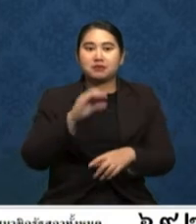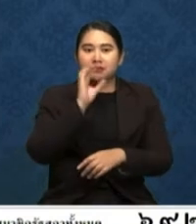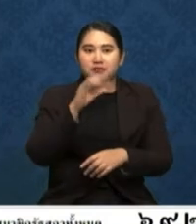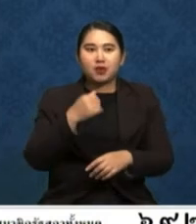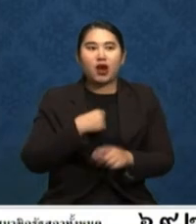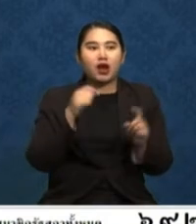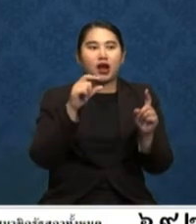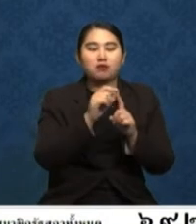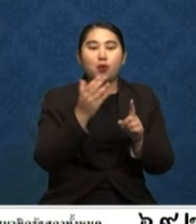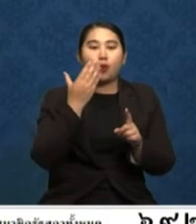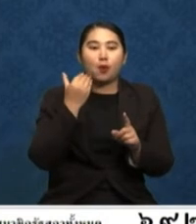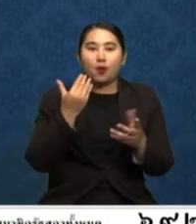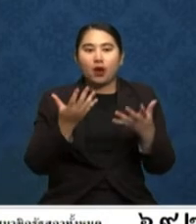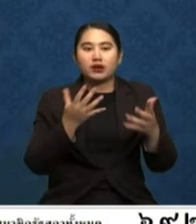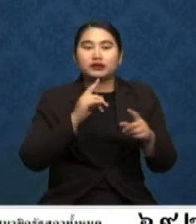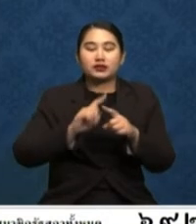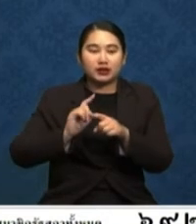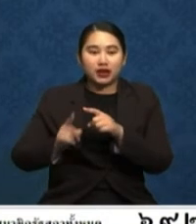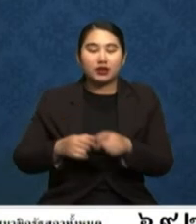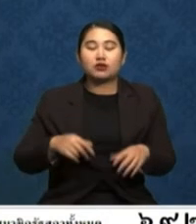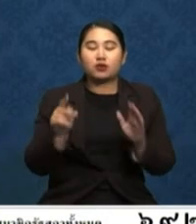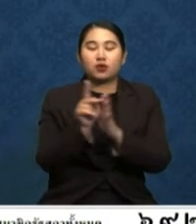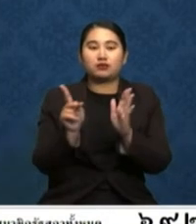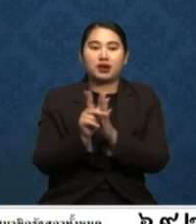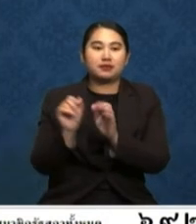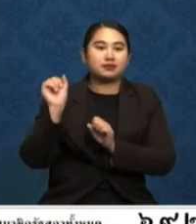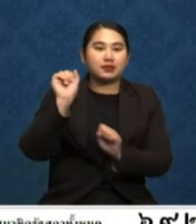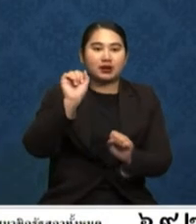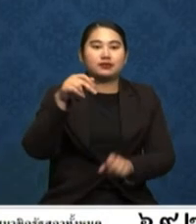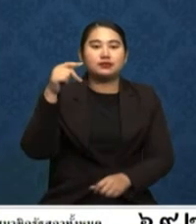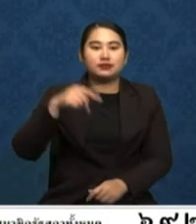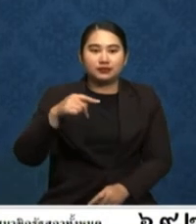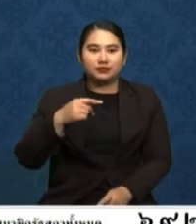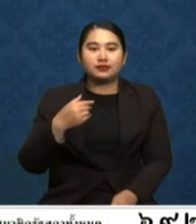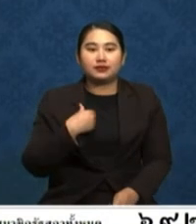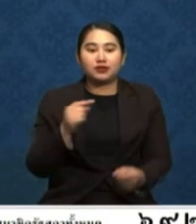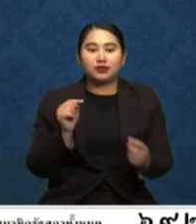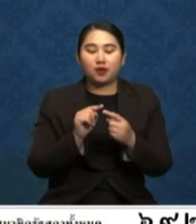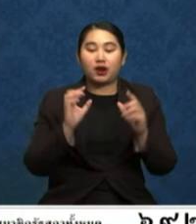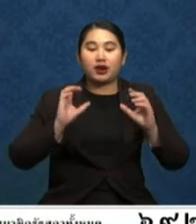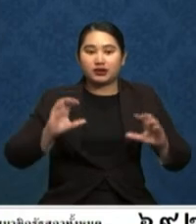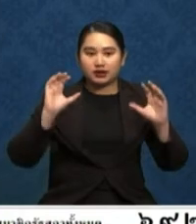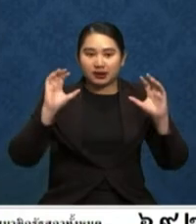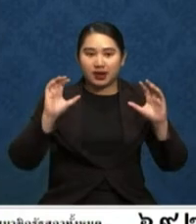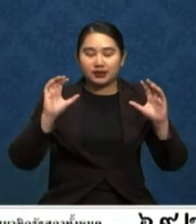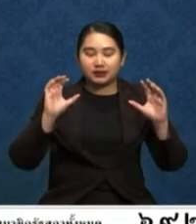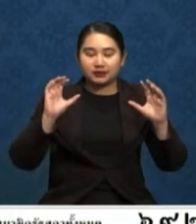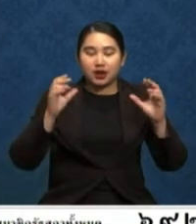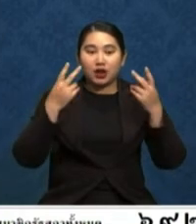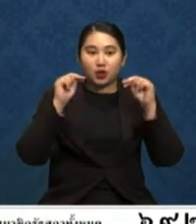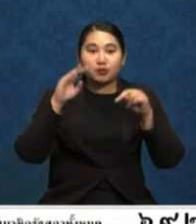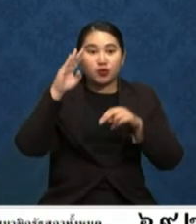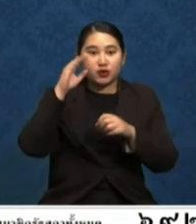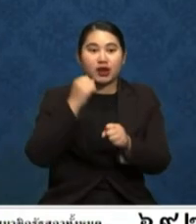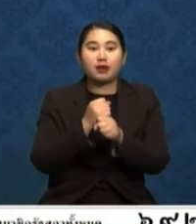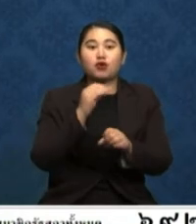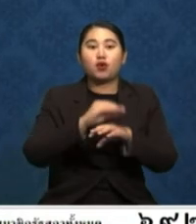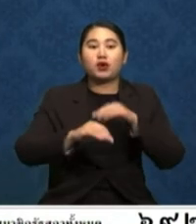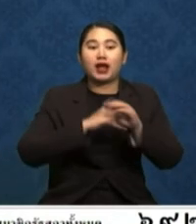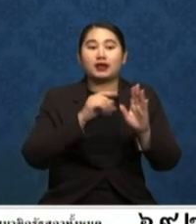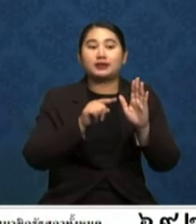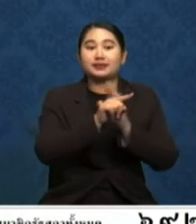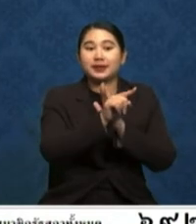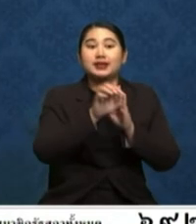คำใหญ่คำโตแล้วออกกฎหมายพิเศษมาครอบรัฐบาลพลเอกประยุทธ์เคยทำ eecไว้อย่าง